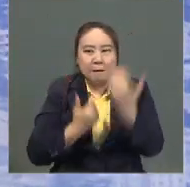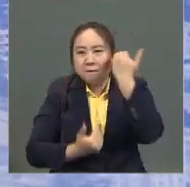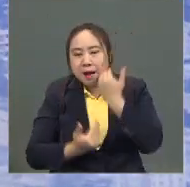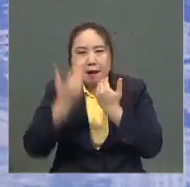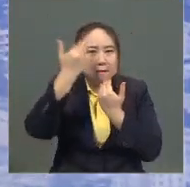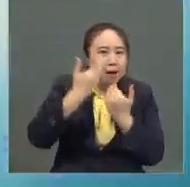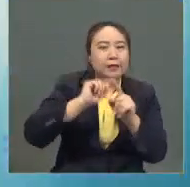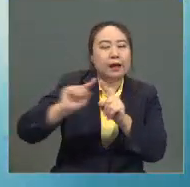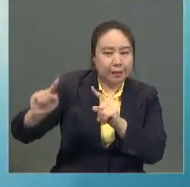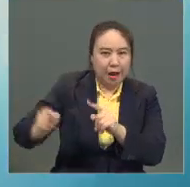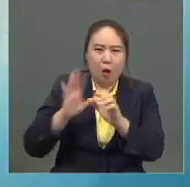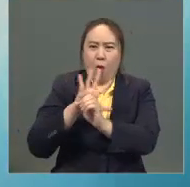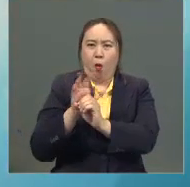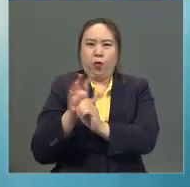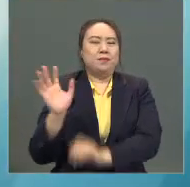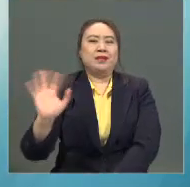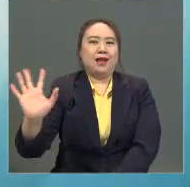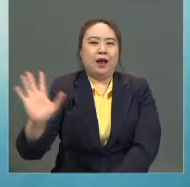คอนะครับก็ชี้แจงว่ากลุ่มที่เข้ามารักษาหรือคำศัลยกรรมเนี่ยไม่ใช่ผู้ป่วยโคบิ19